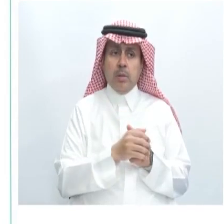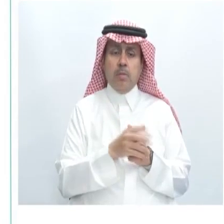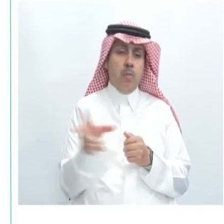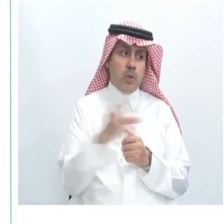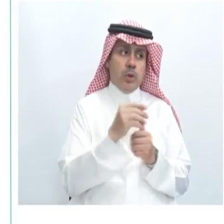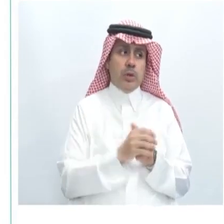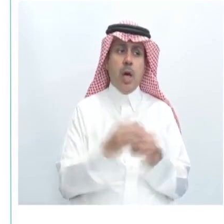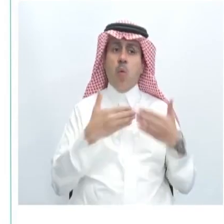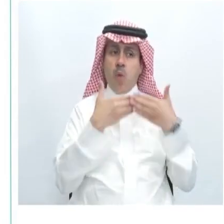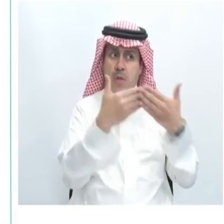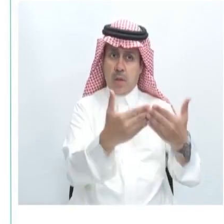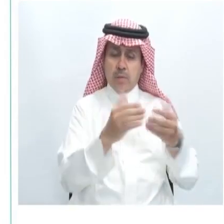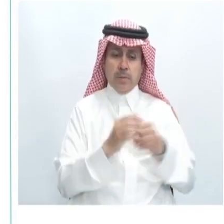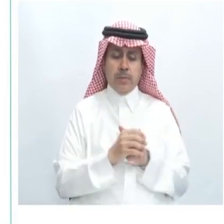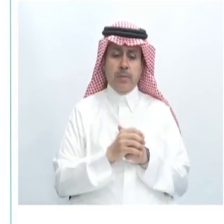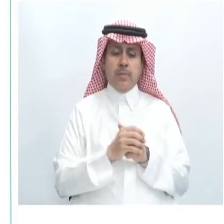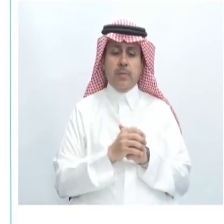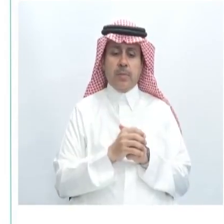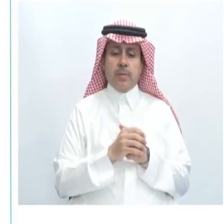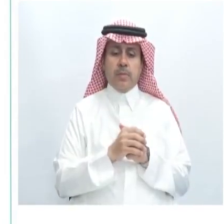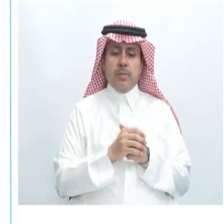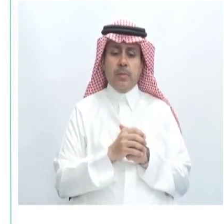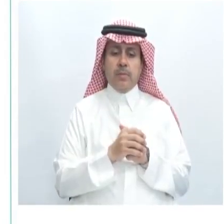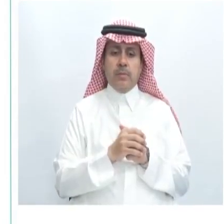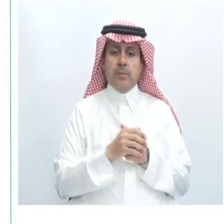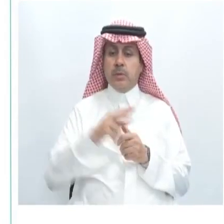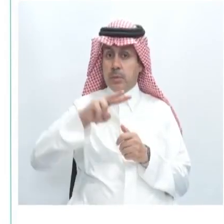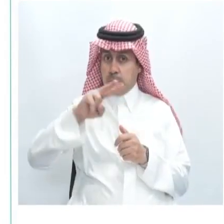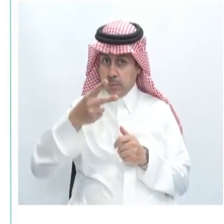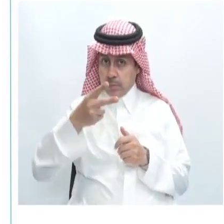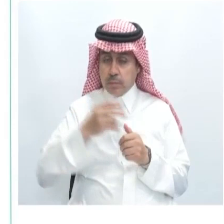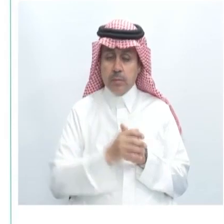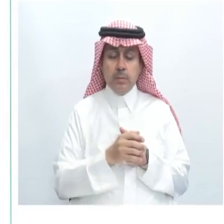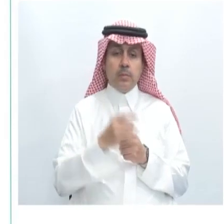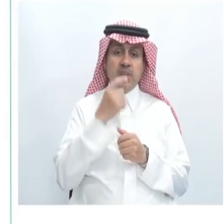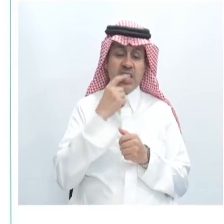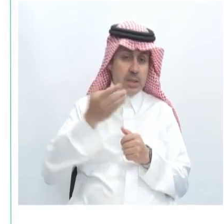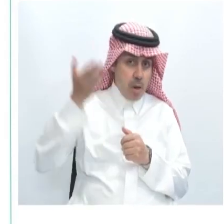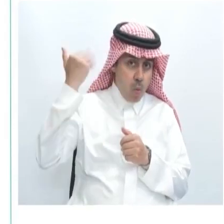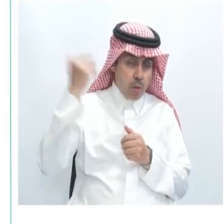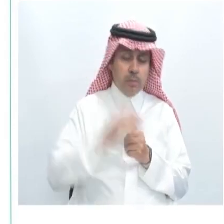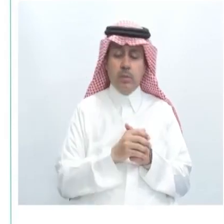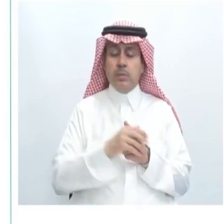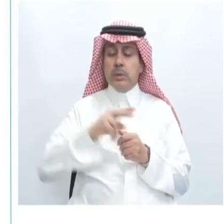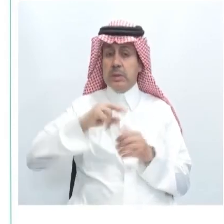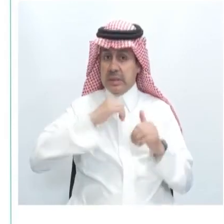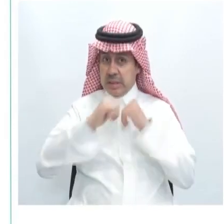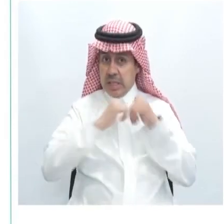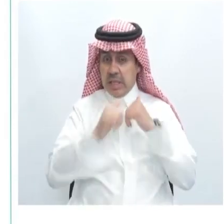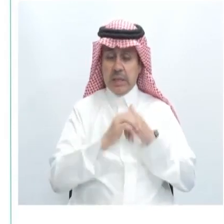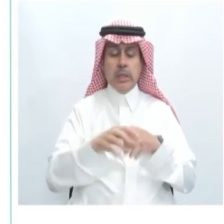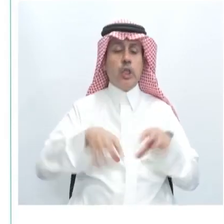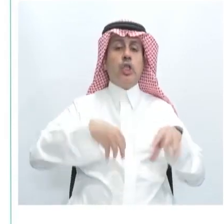المنتج او هذه الخدمه تغيرت عبر السنين طريقه التسويق